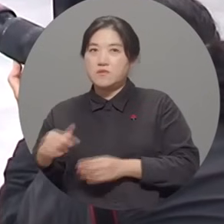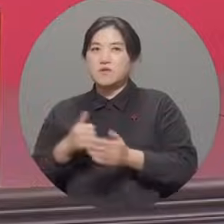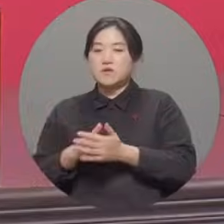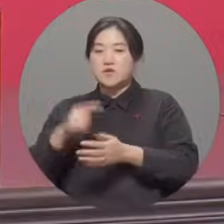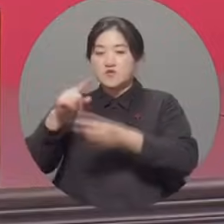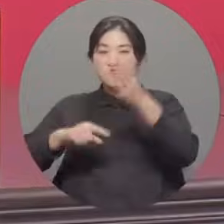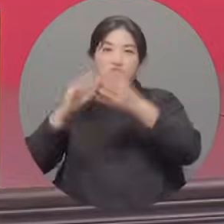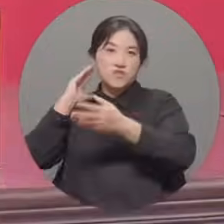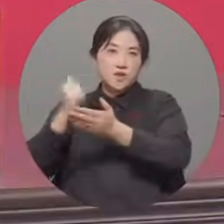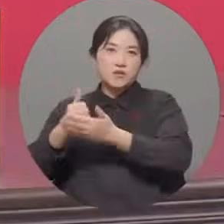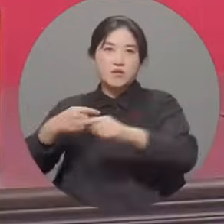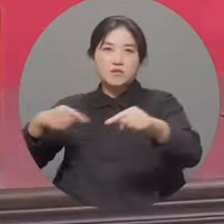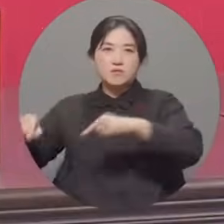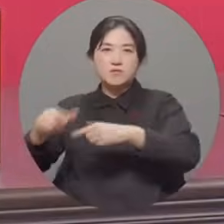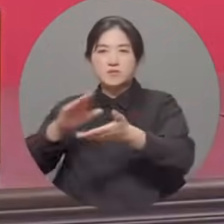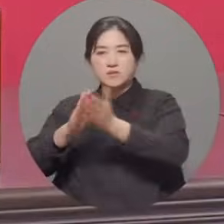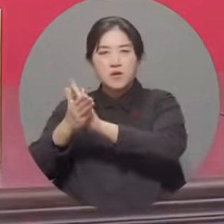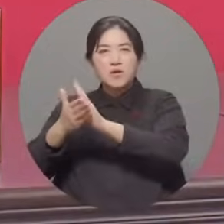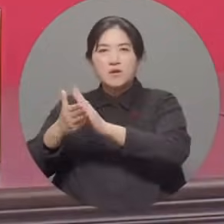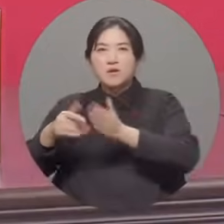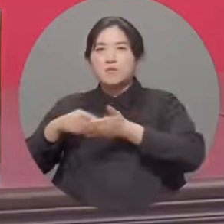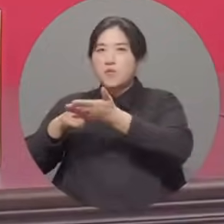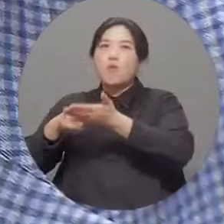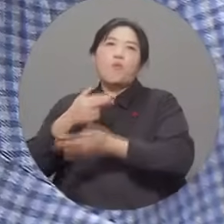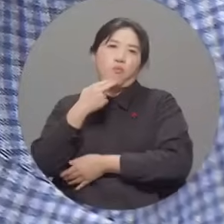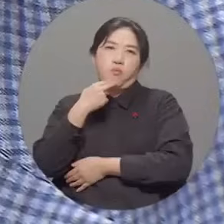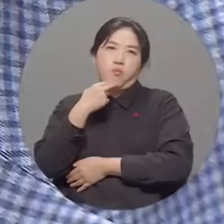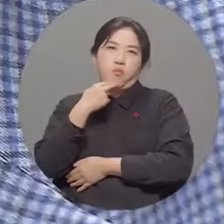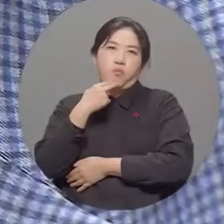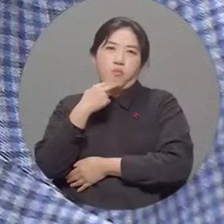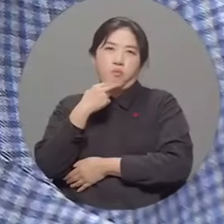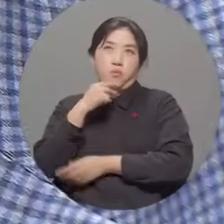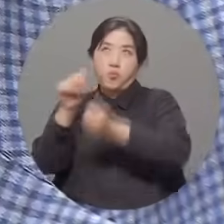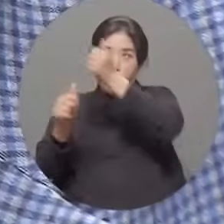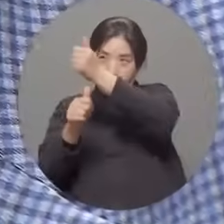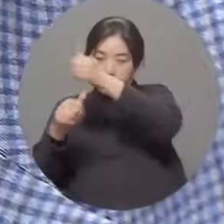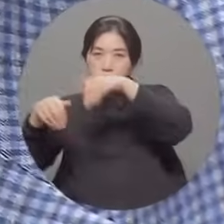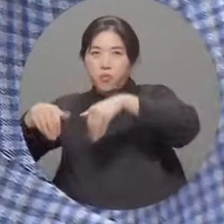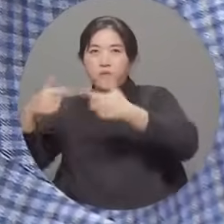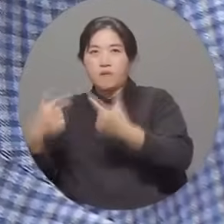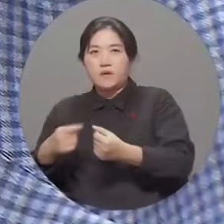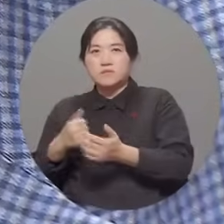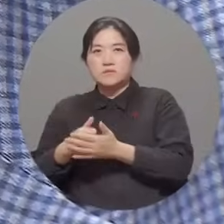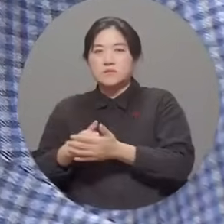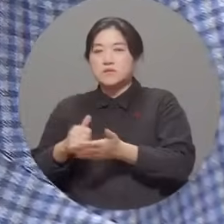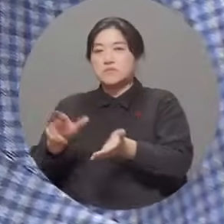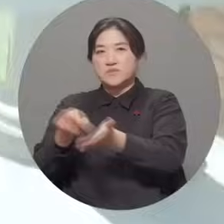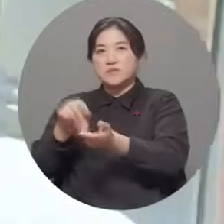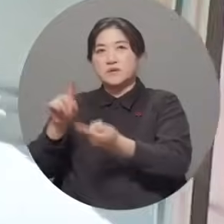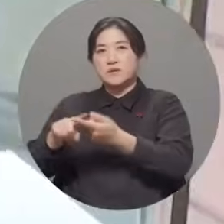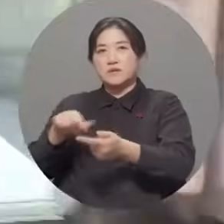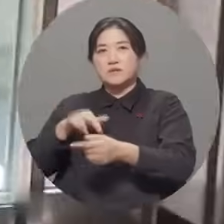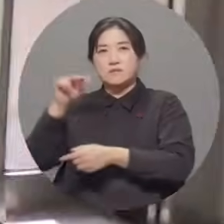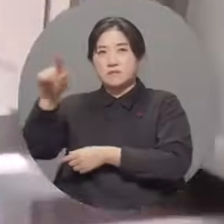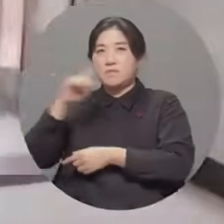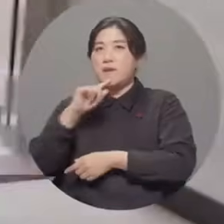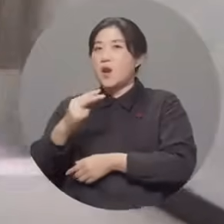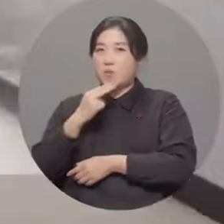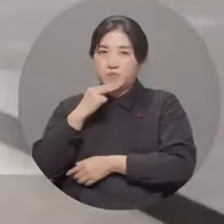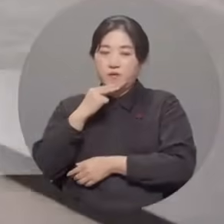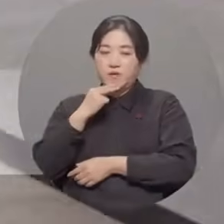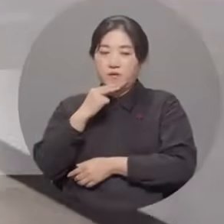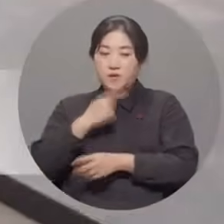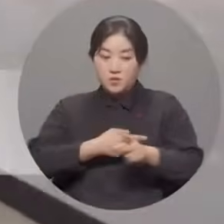윤석열 대통령의 국정기조 전환을 요구하지 못하는 종속적 당정관계의 한계를 지적하지 않았습니다. 혁신위